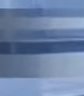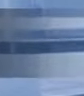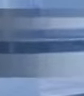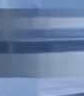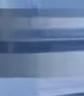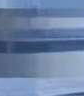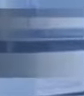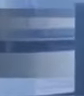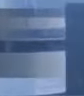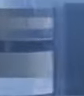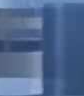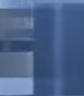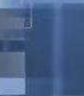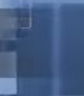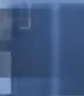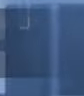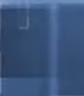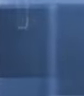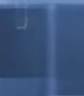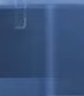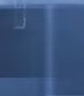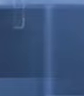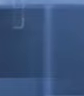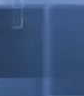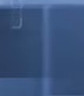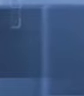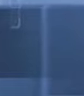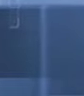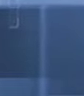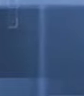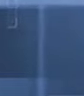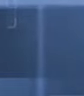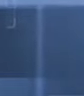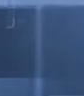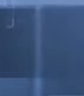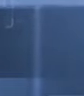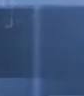Шымкенте также малооблачно, днем плюс 14, ночью 7 градусов выше 0.